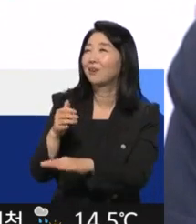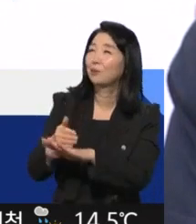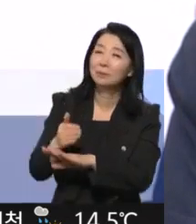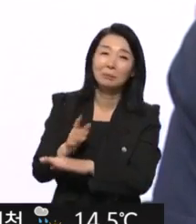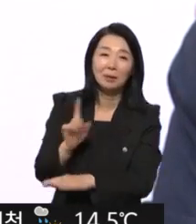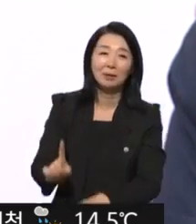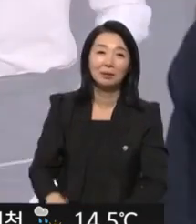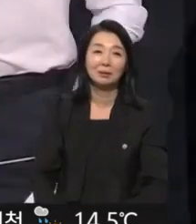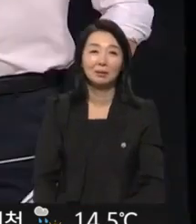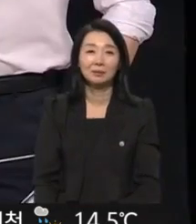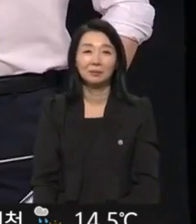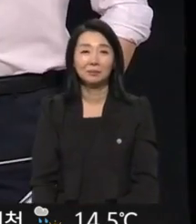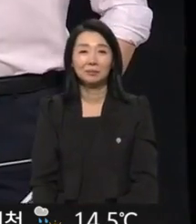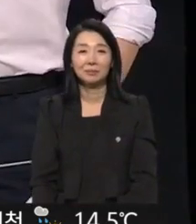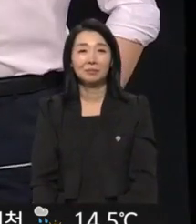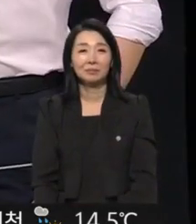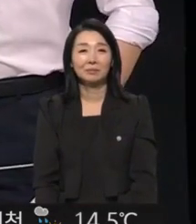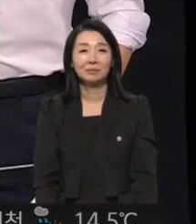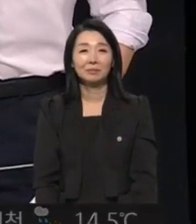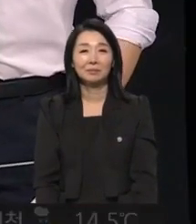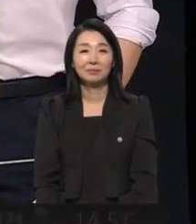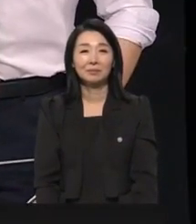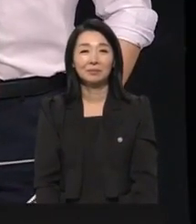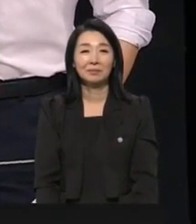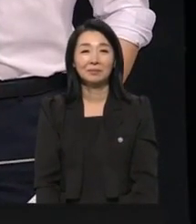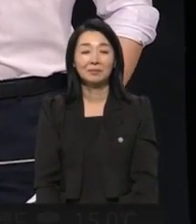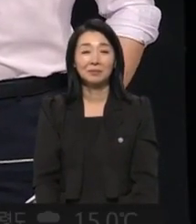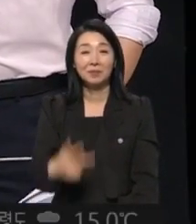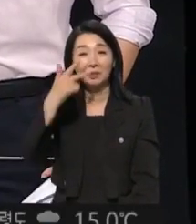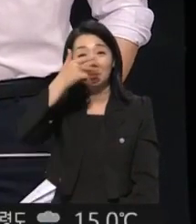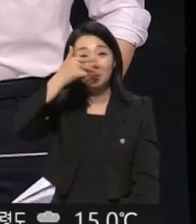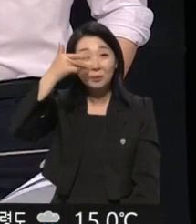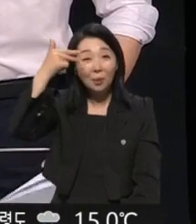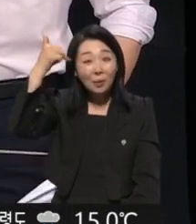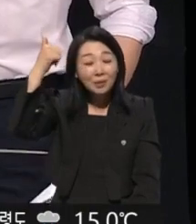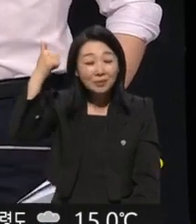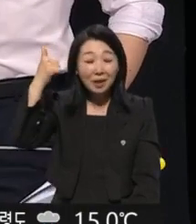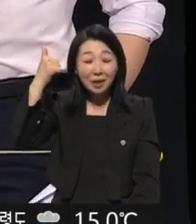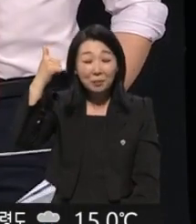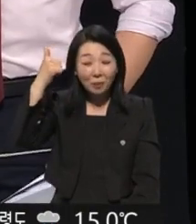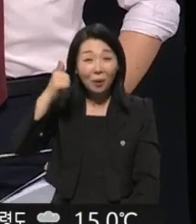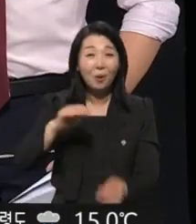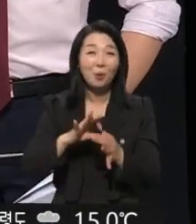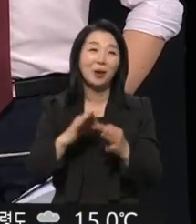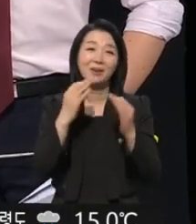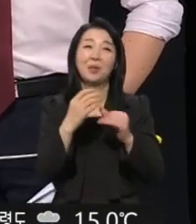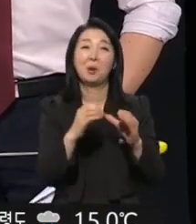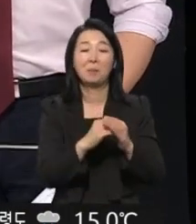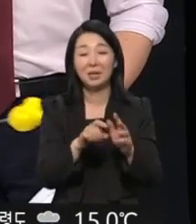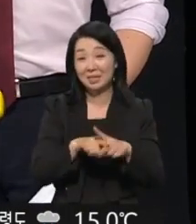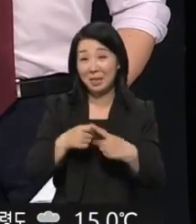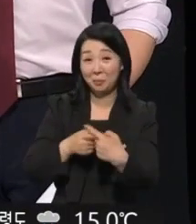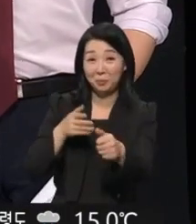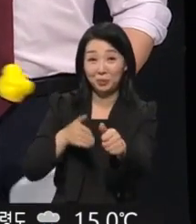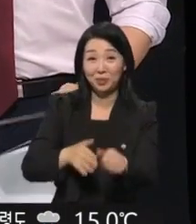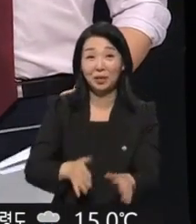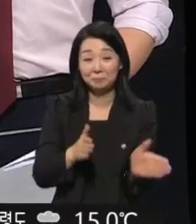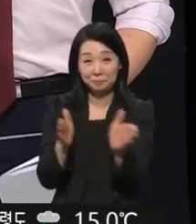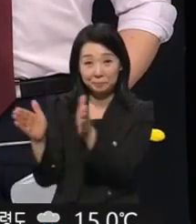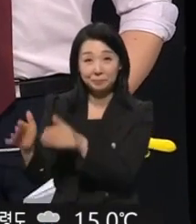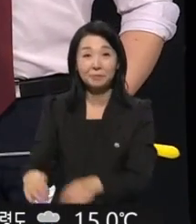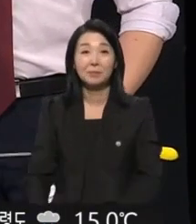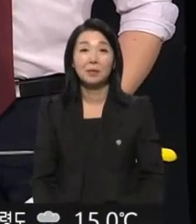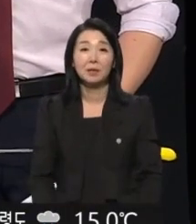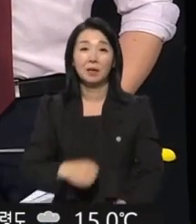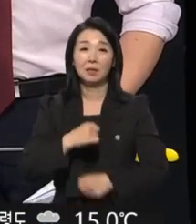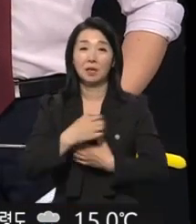상당히. 네, 이 졸신 멘토의 취향을 노린 묵은 본 드립이었는데요. 양해 부탁드리겠습니다. 자, 이렇게 자유롭고 편안한